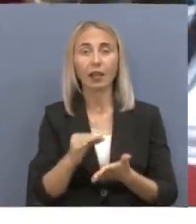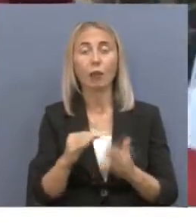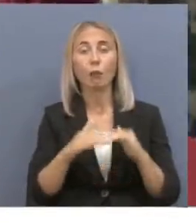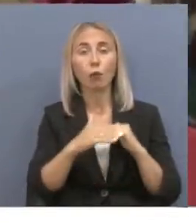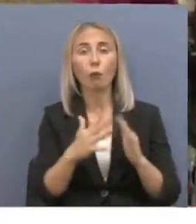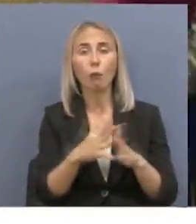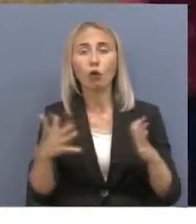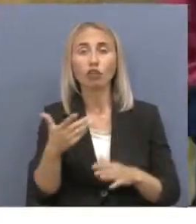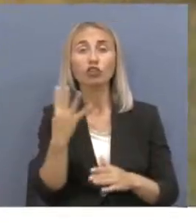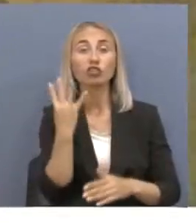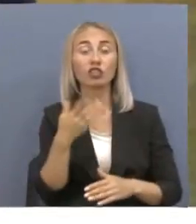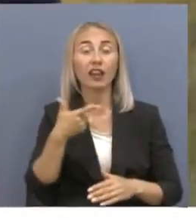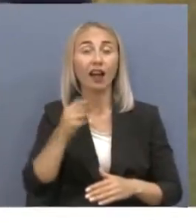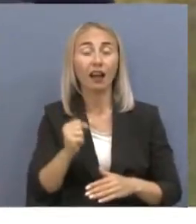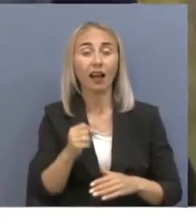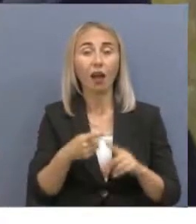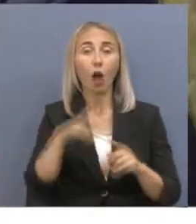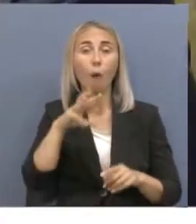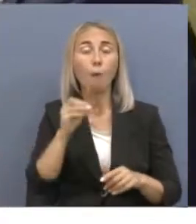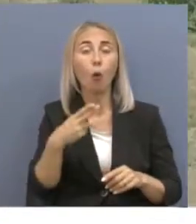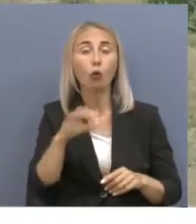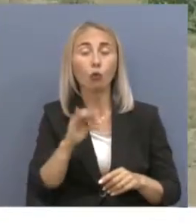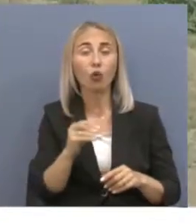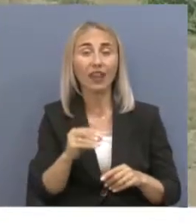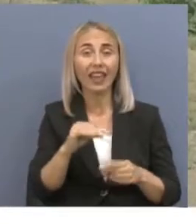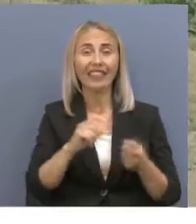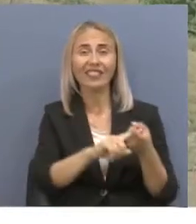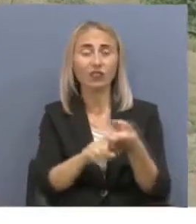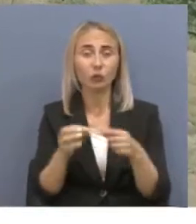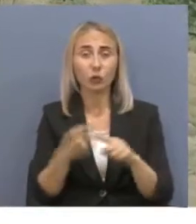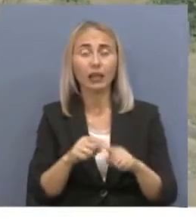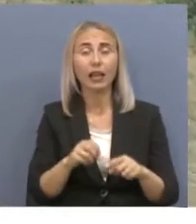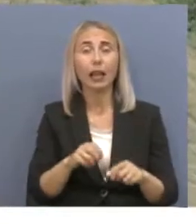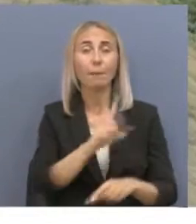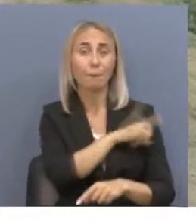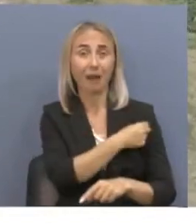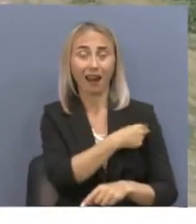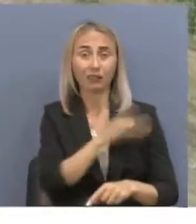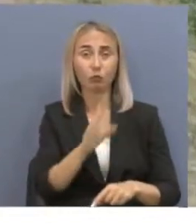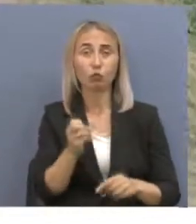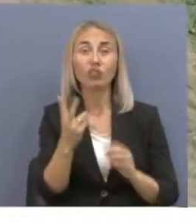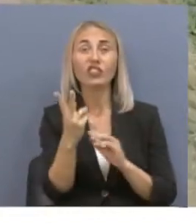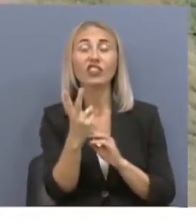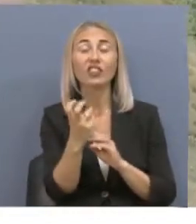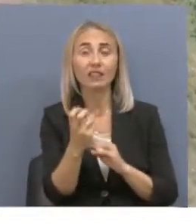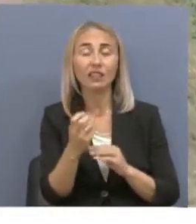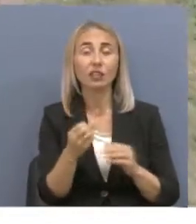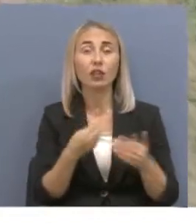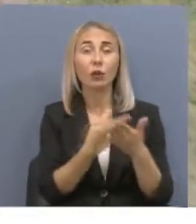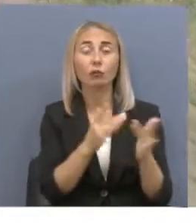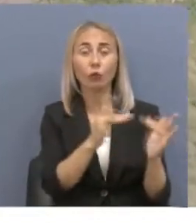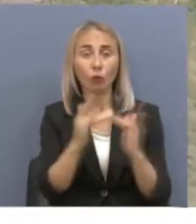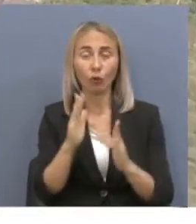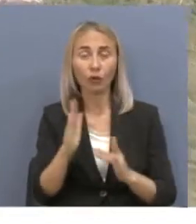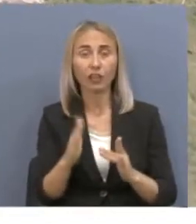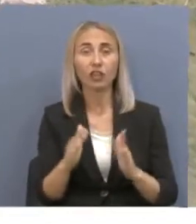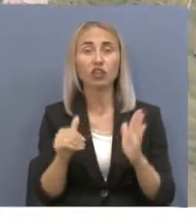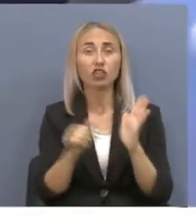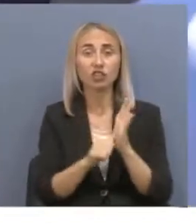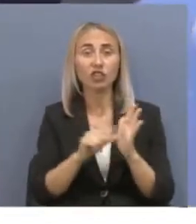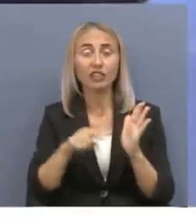4 гектар. Модульная инфекционная больница будет рассчитана на 200 коек. По предварительным расчетам стоимость проекта составит